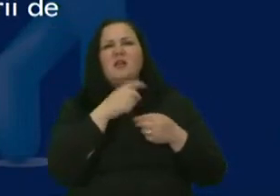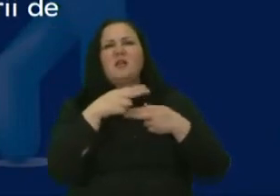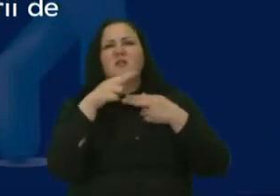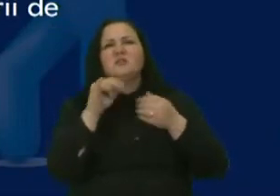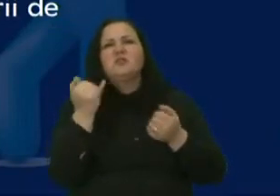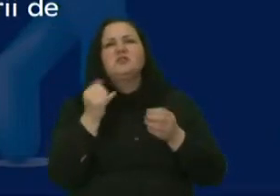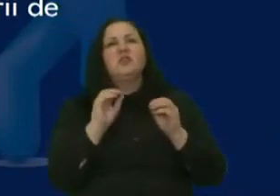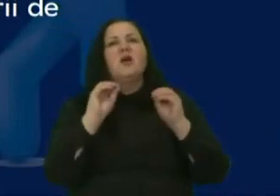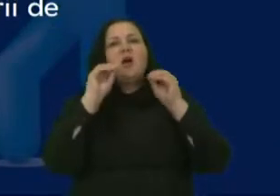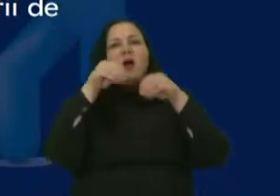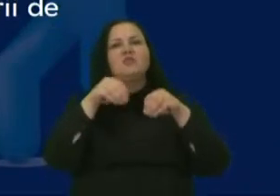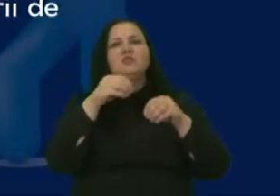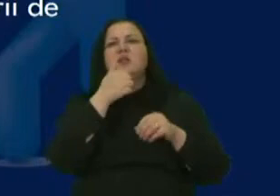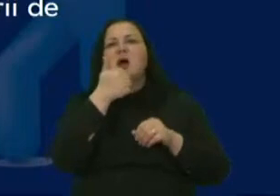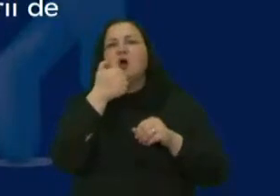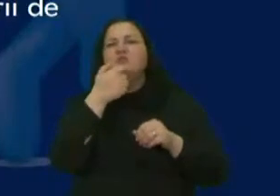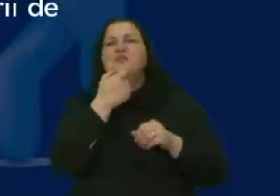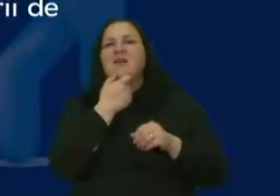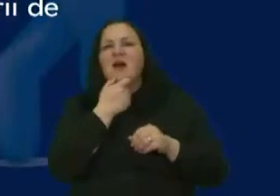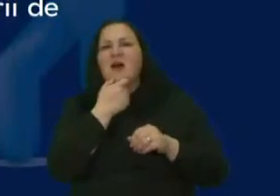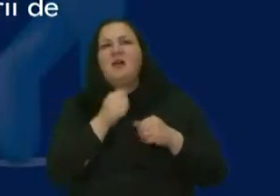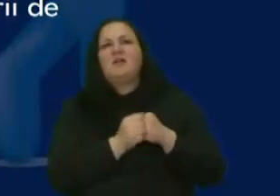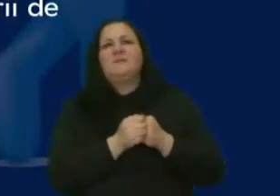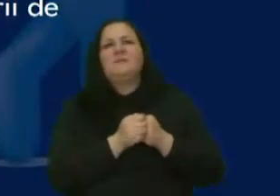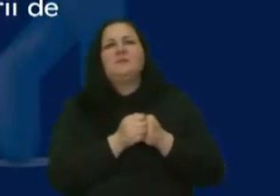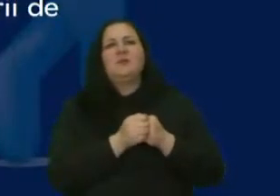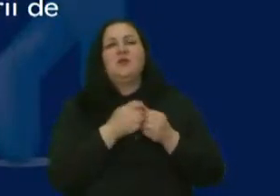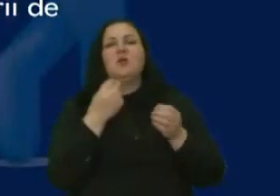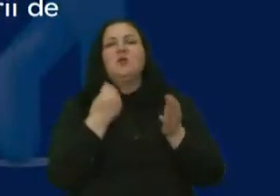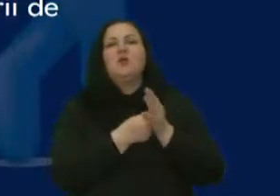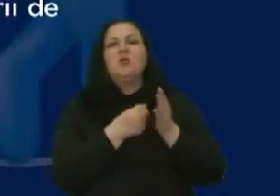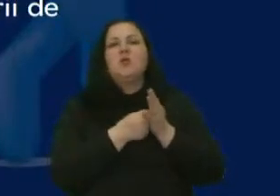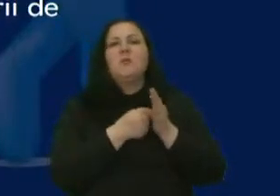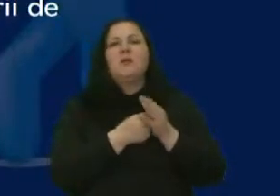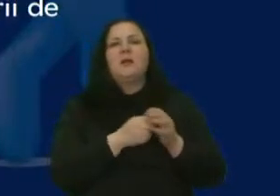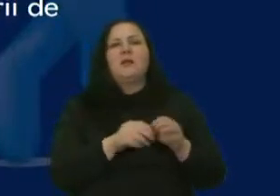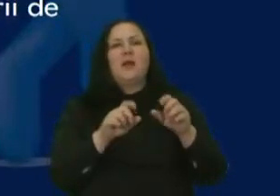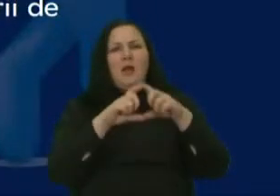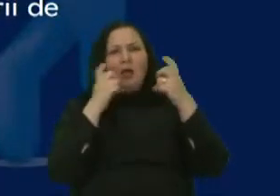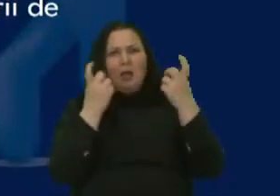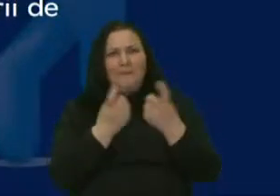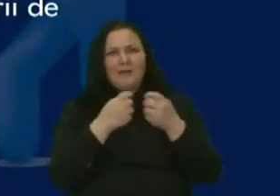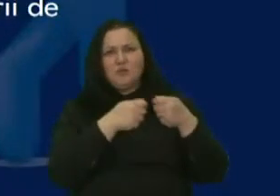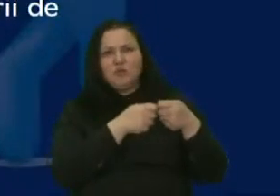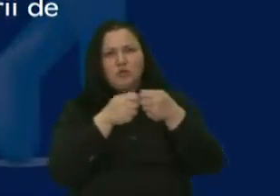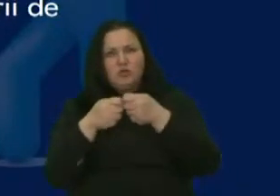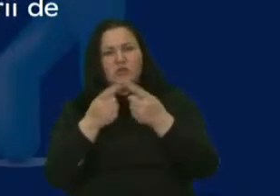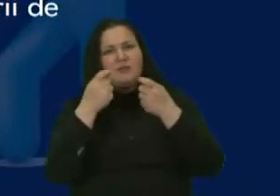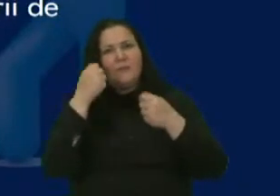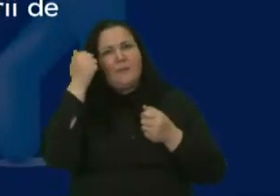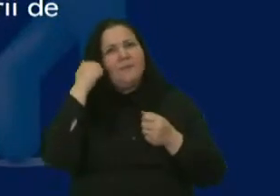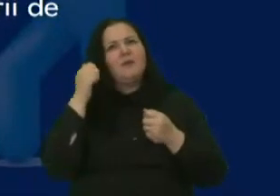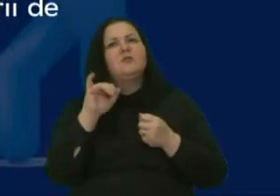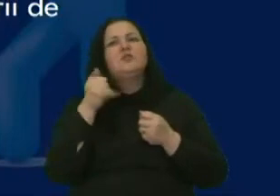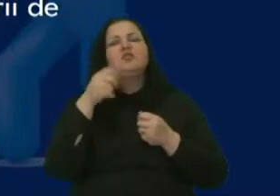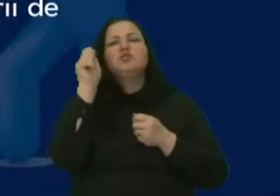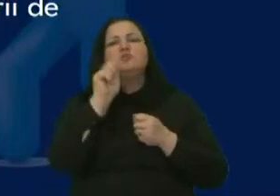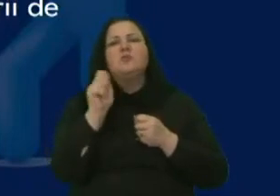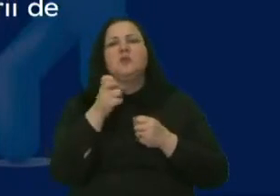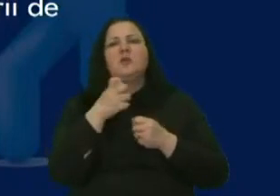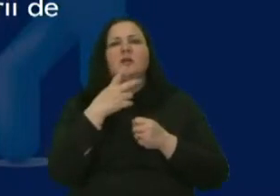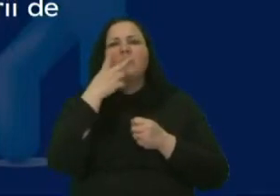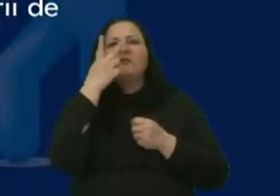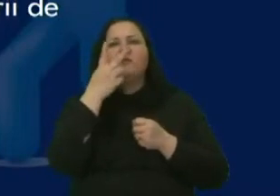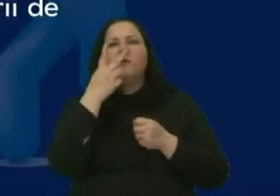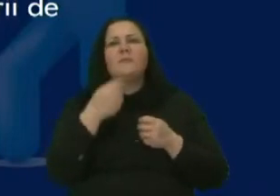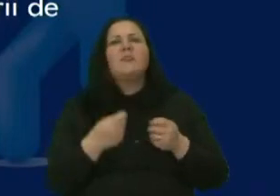clujenii care au ajuns la 100 de ani ca vârstă ă achiziționarea așa cum am spus de locuințe sociale de pe de pe piață și proiectul care vizează de